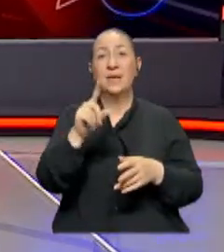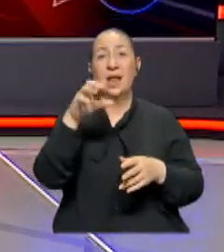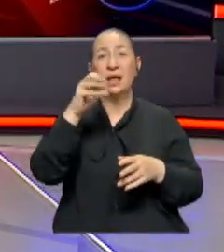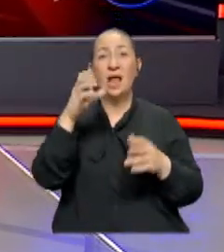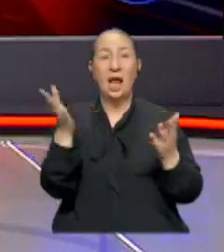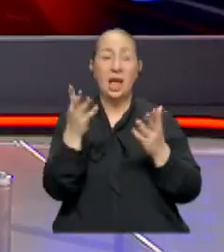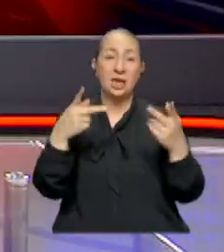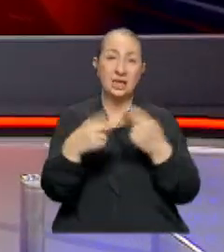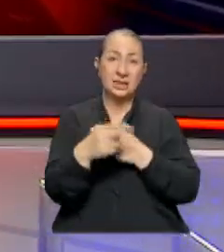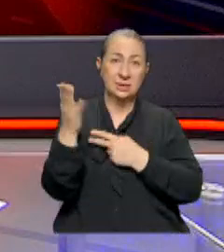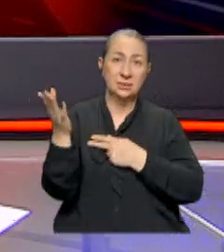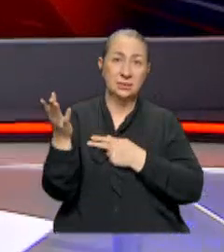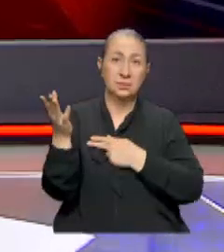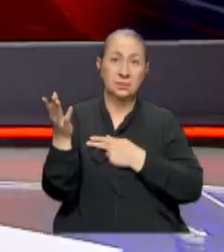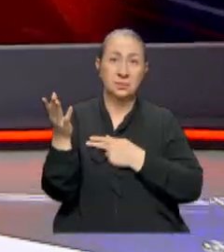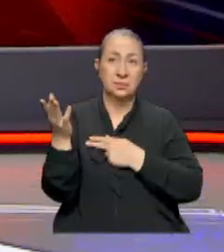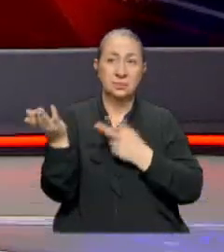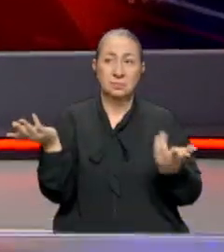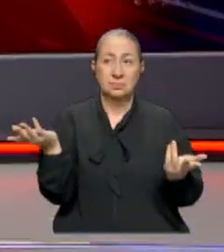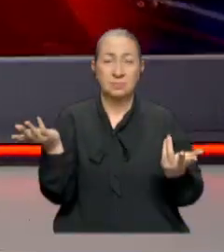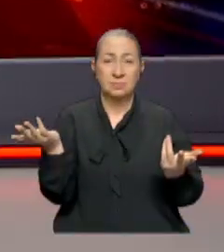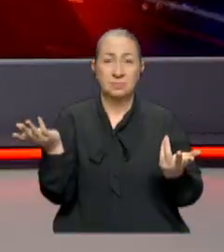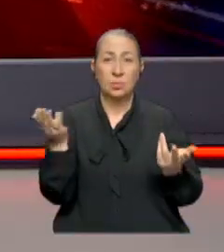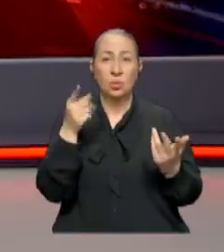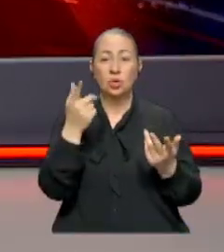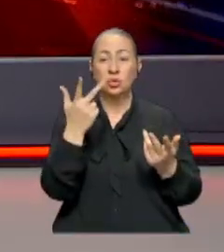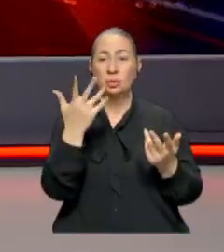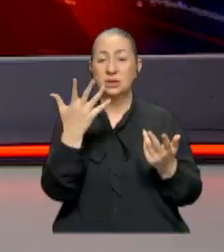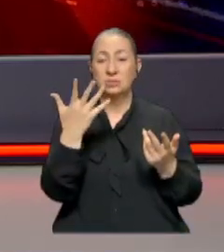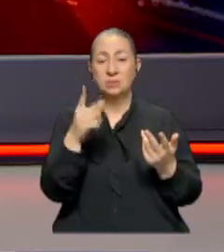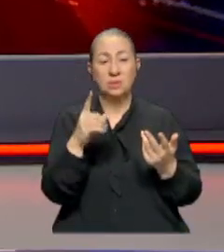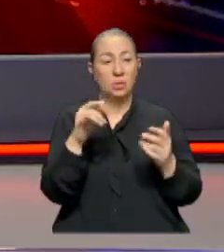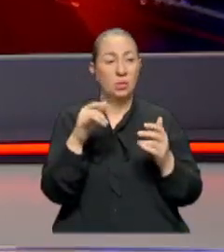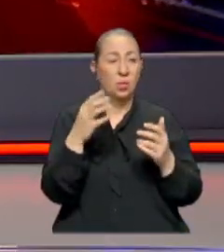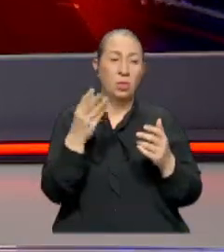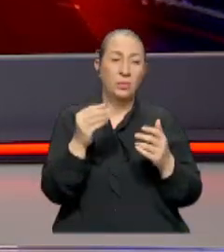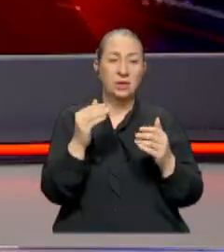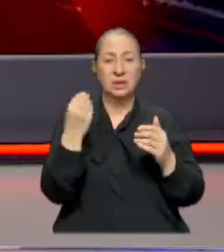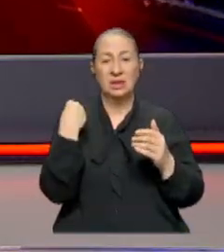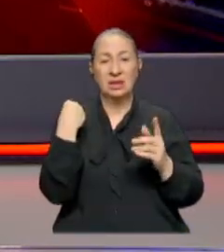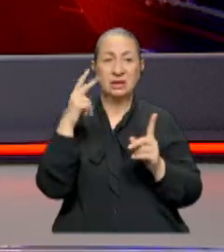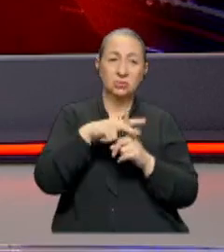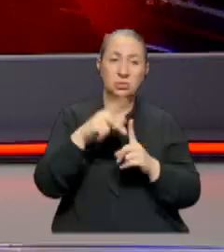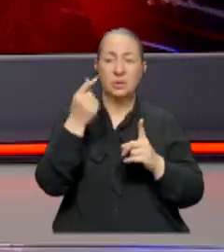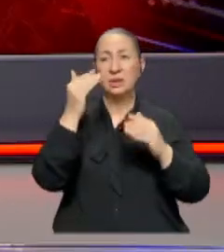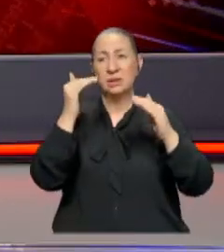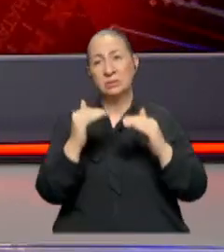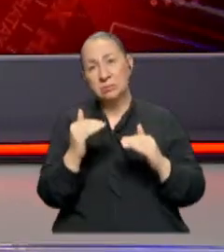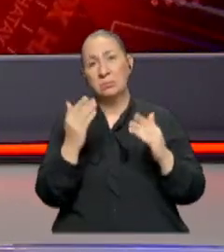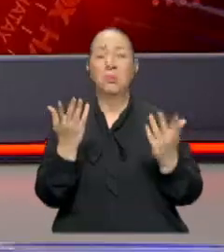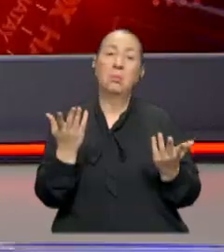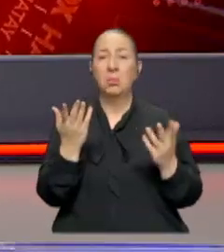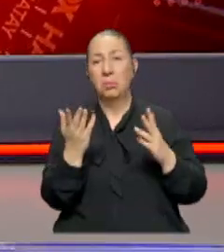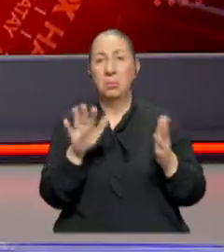hali hazırda kesik. Yani bu 3-5 bin oynamış olabilir. Belki yenileri katılmıştır. Belki bir miktar